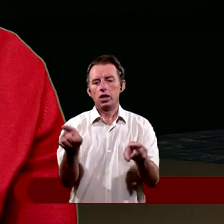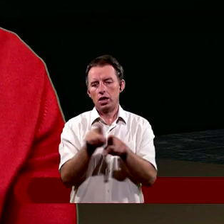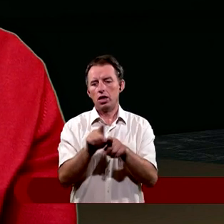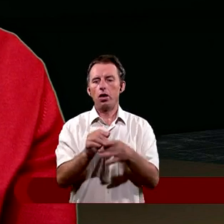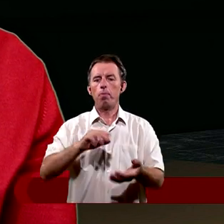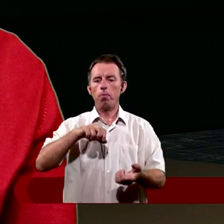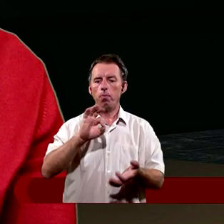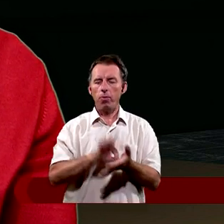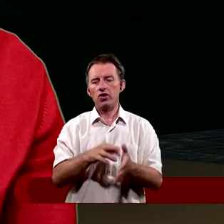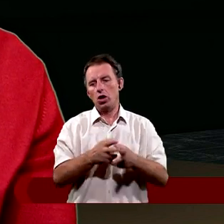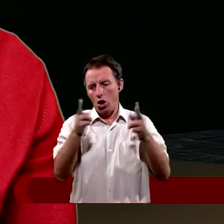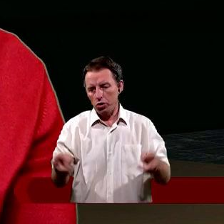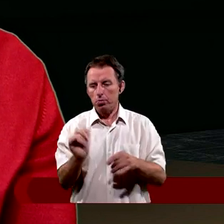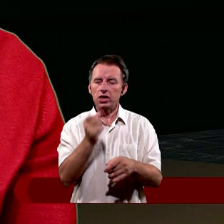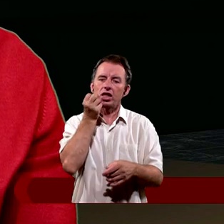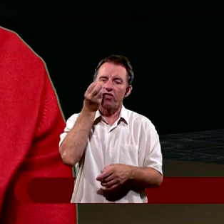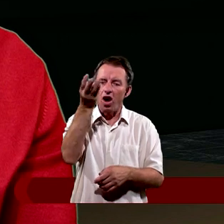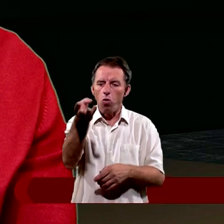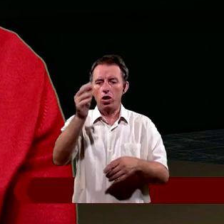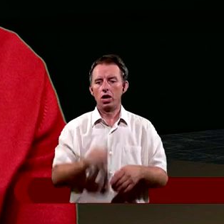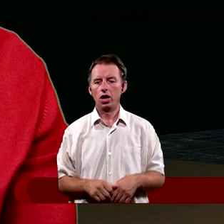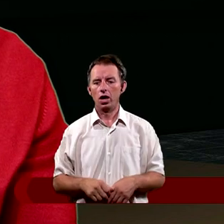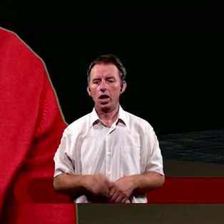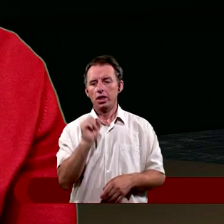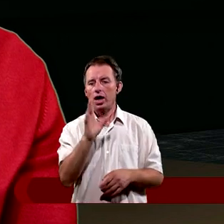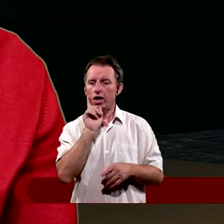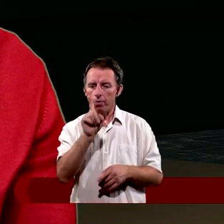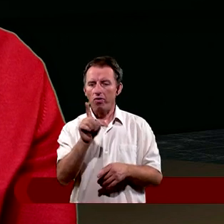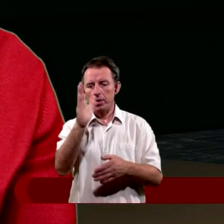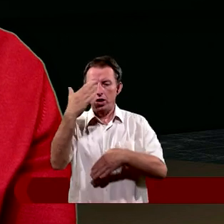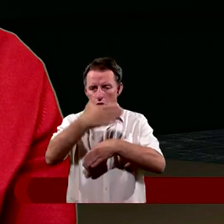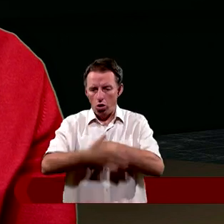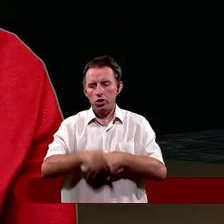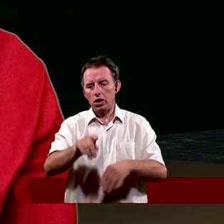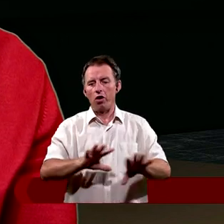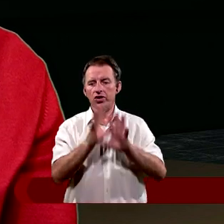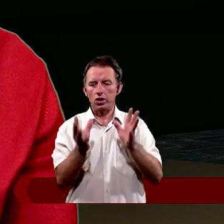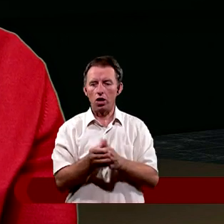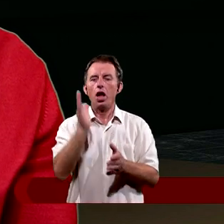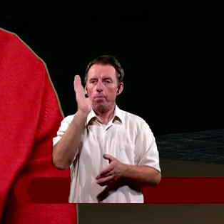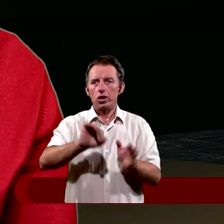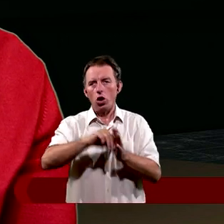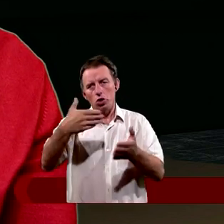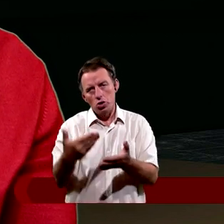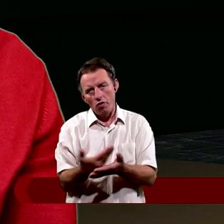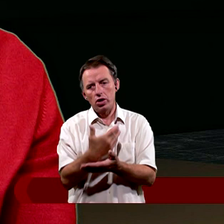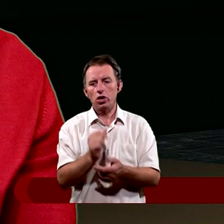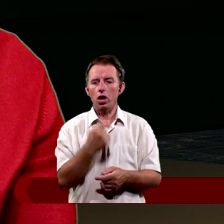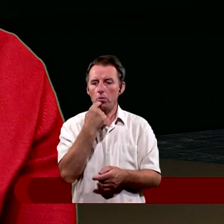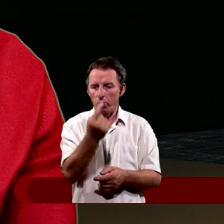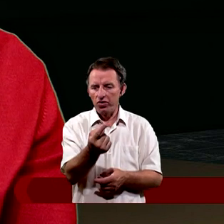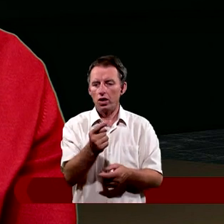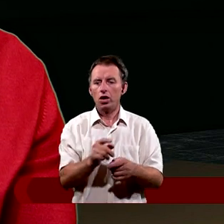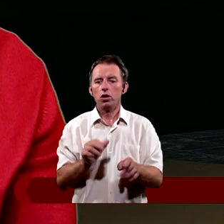jeszcze pewien określony czas, kiedy to będzie trwało, ale tak naprawdę będzie koniec tego wszystkiego i będzie odnowiona ta